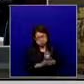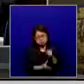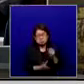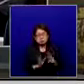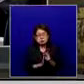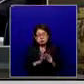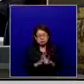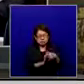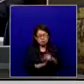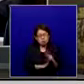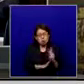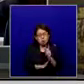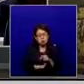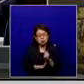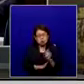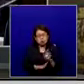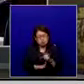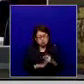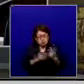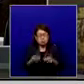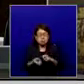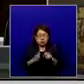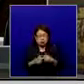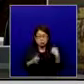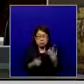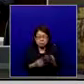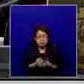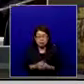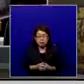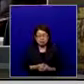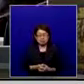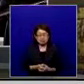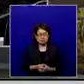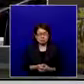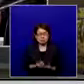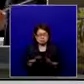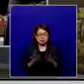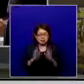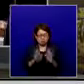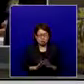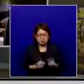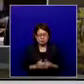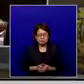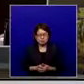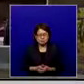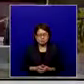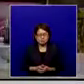เนติบริการออกแบบให้กูอย่างดีนี่ไงนี่ไงครับ